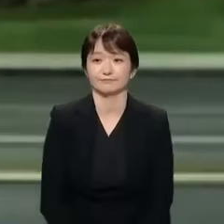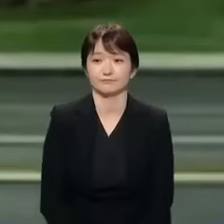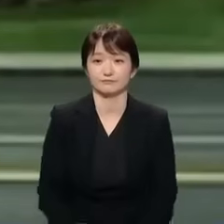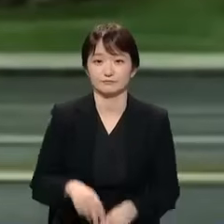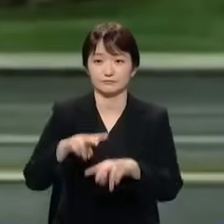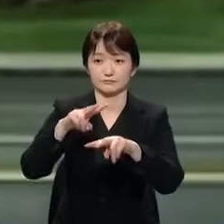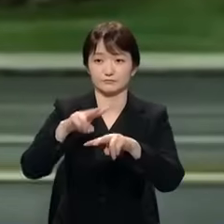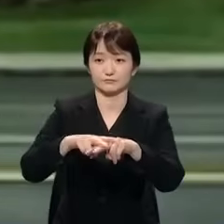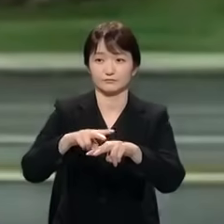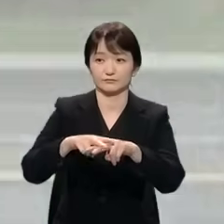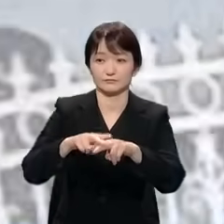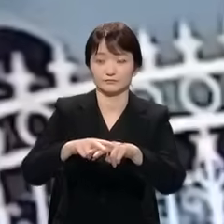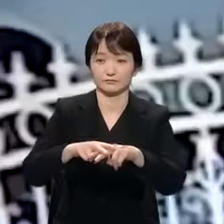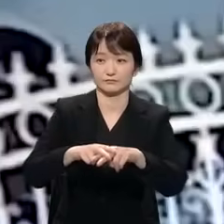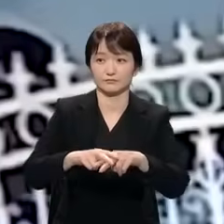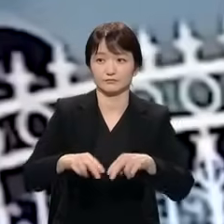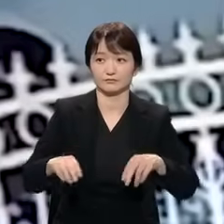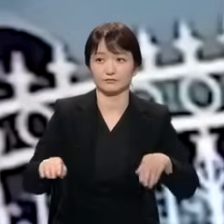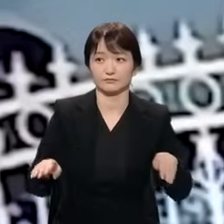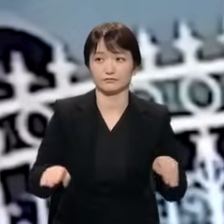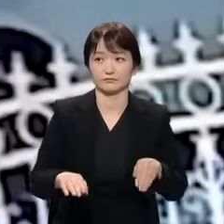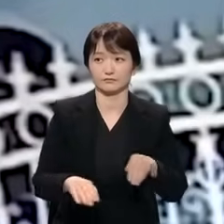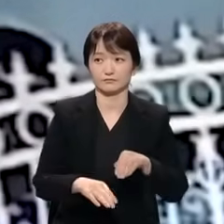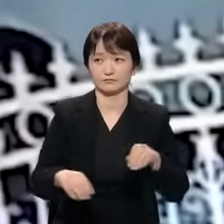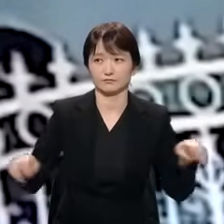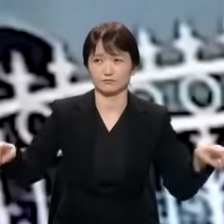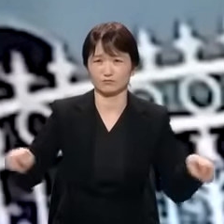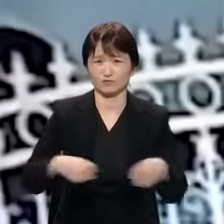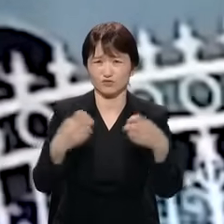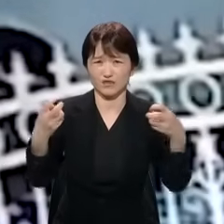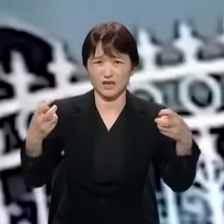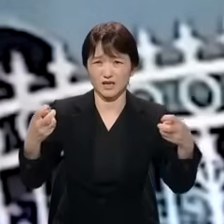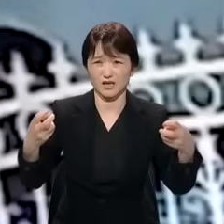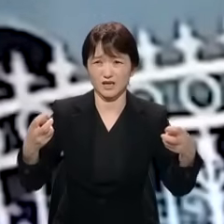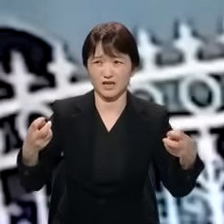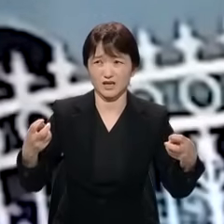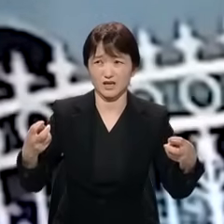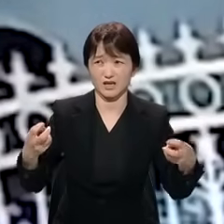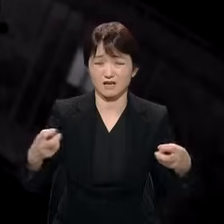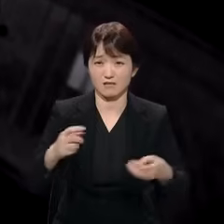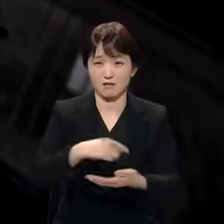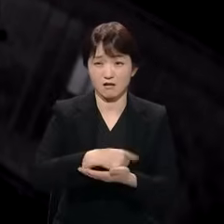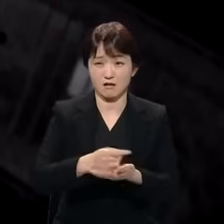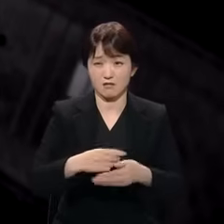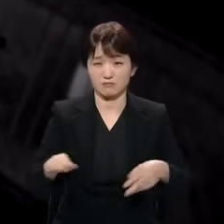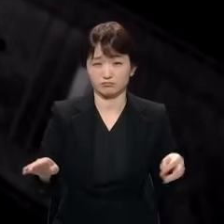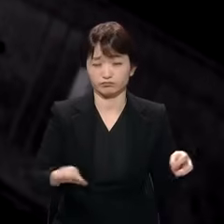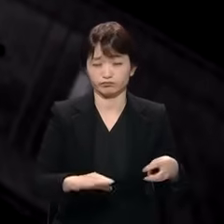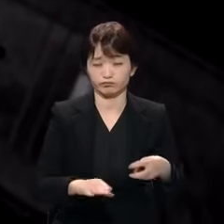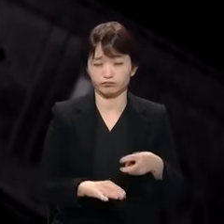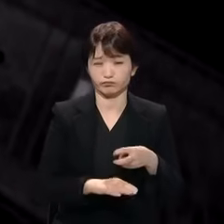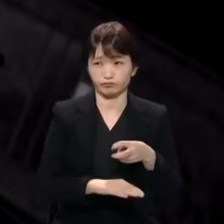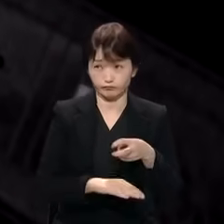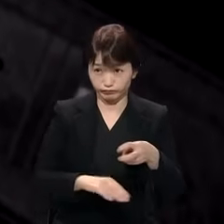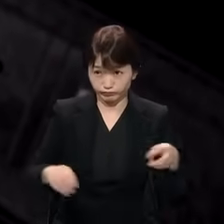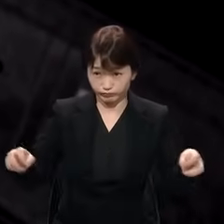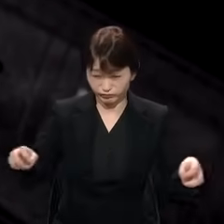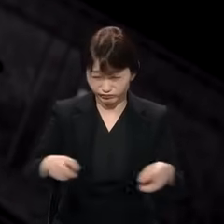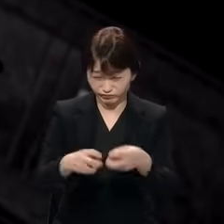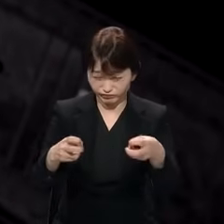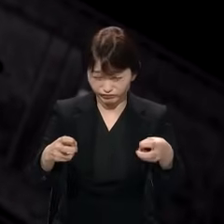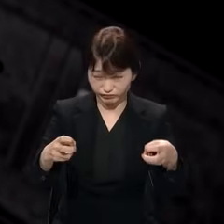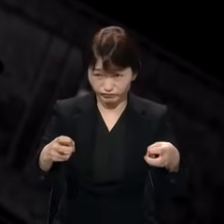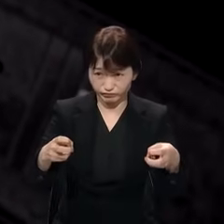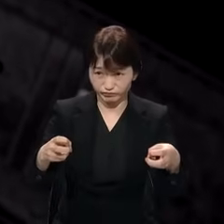네, 교차로를 지나던 두 차량, 그만 충돌하고 말았습니다. 네, 빠른 속도로 달려오던 SUV 차량은 제자리에